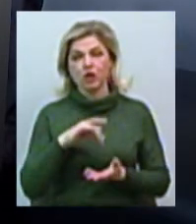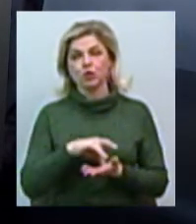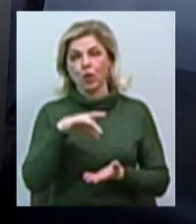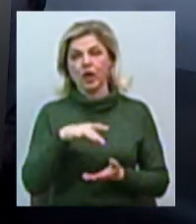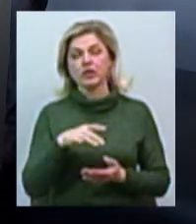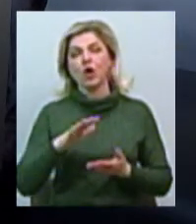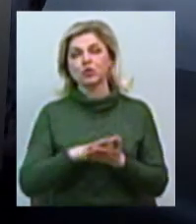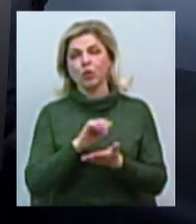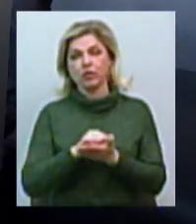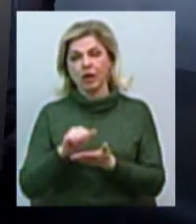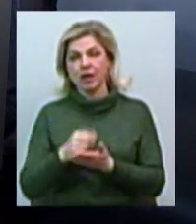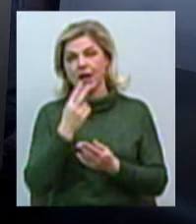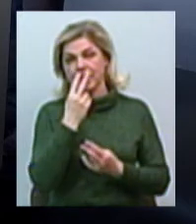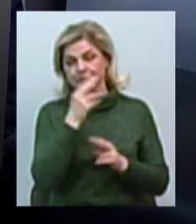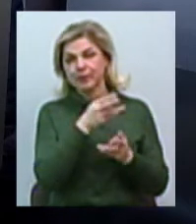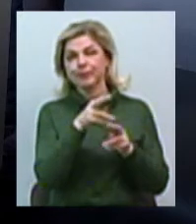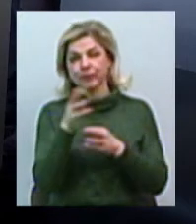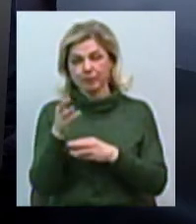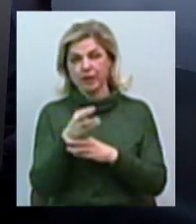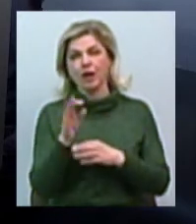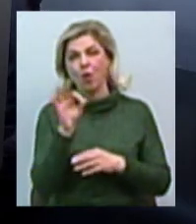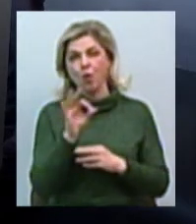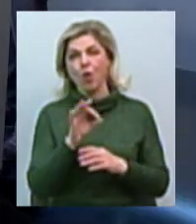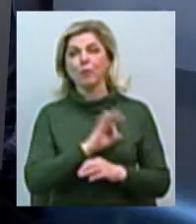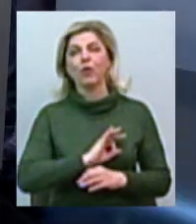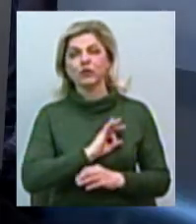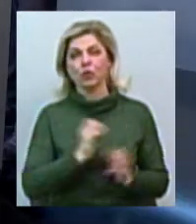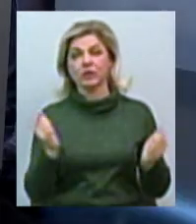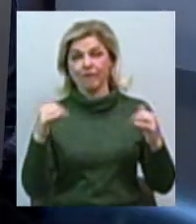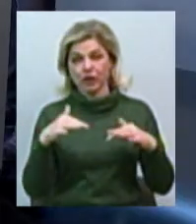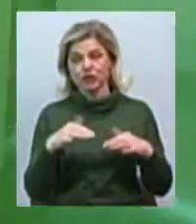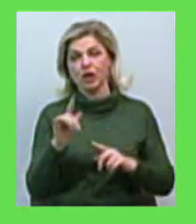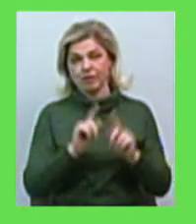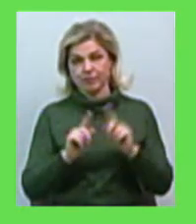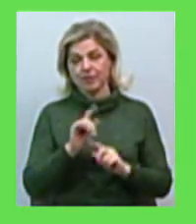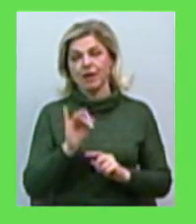за перебігом всеукраїнського профспілкового віча. Маємо відеосюжет, будь ласка.